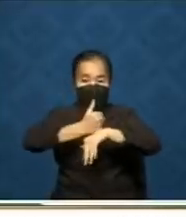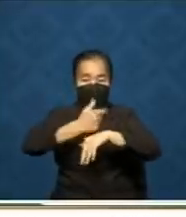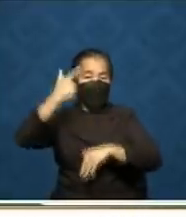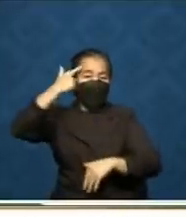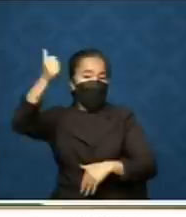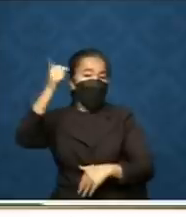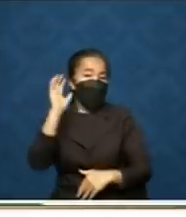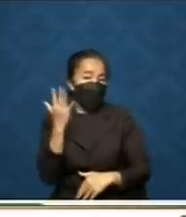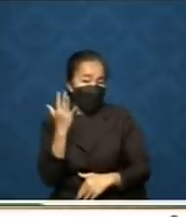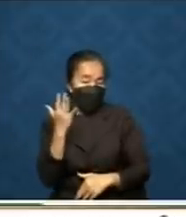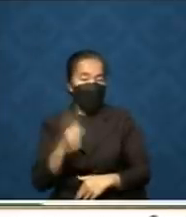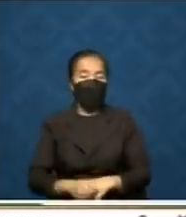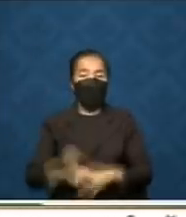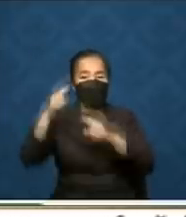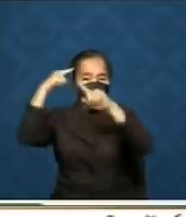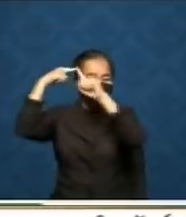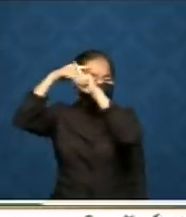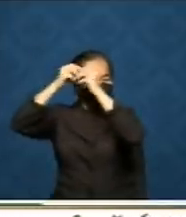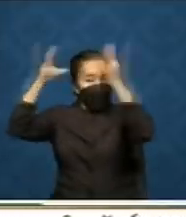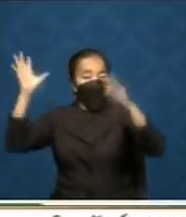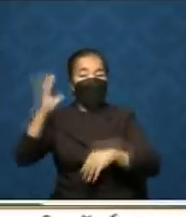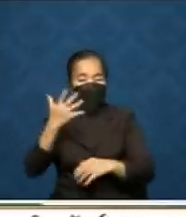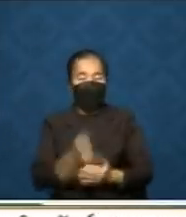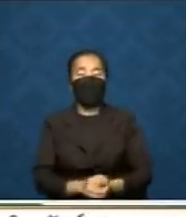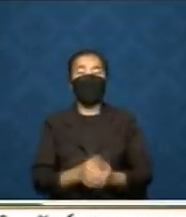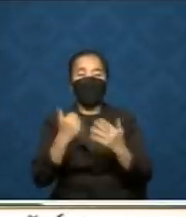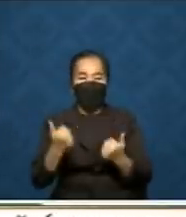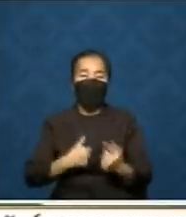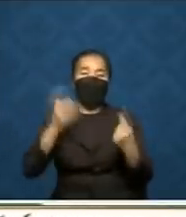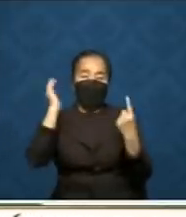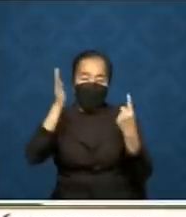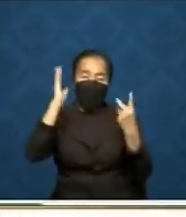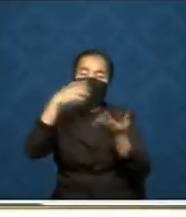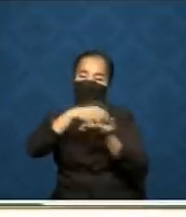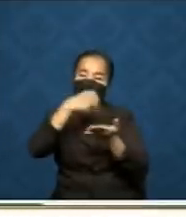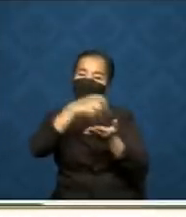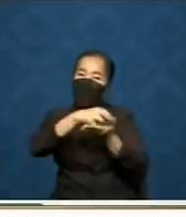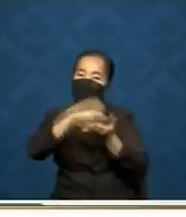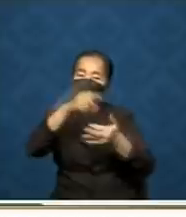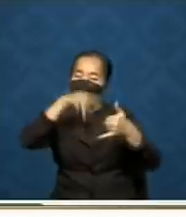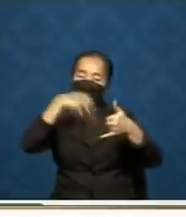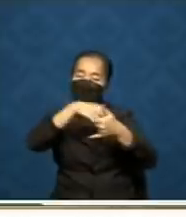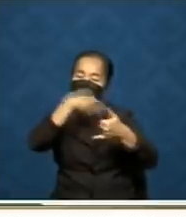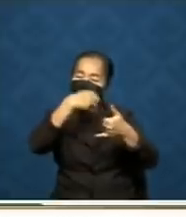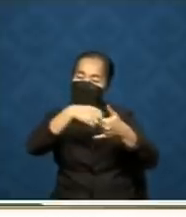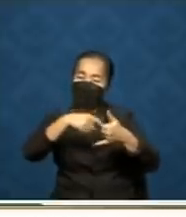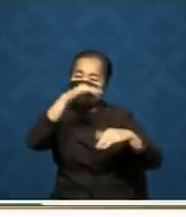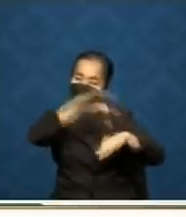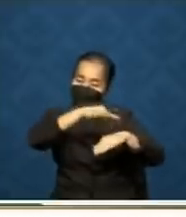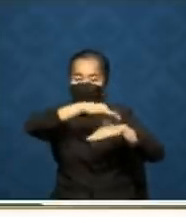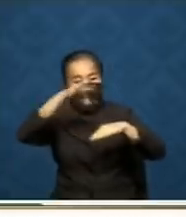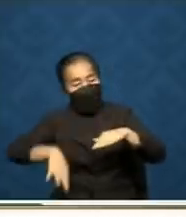ทัศน์มันจึงเกิดวันนี้คือไงต้องอภิปรายต้องสะสางปัญหากันเอายังไงคุณควรอยู่หรือไม่อยู่